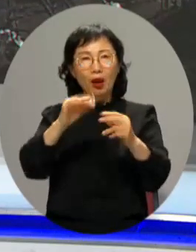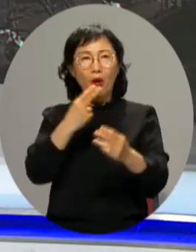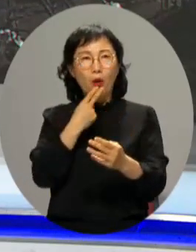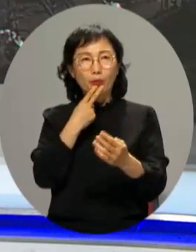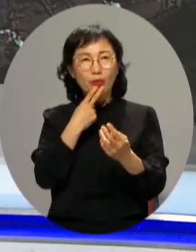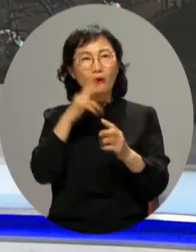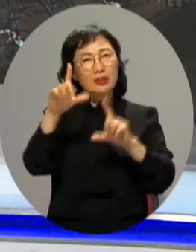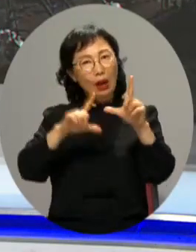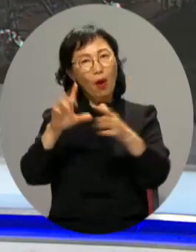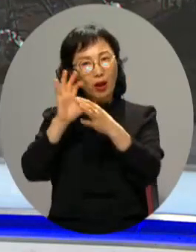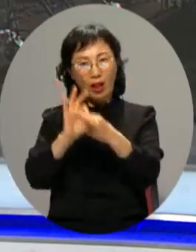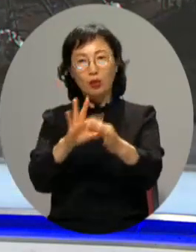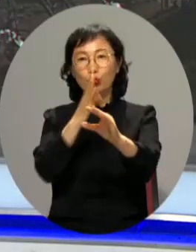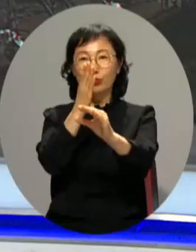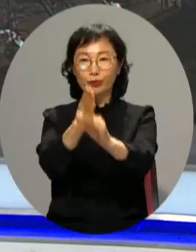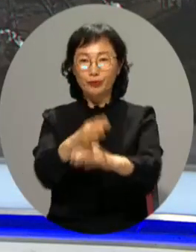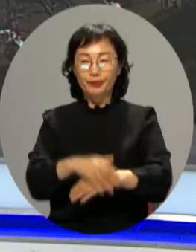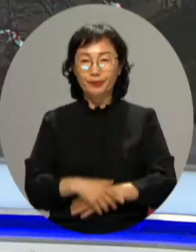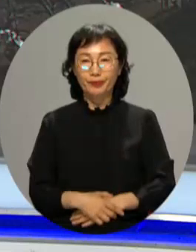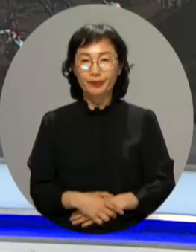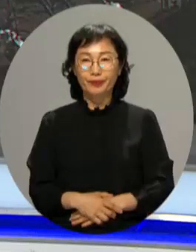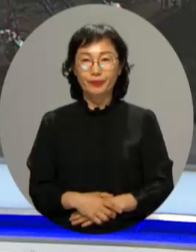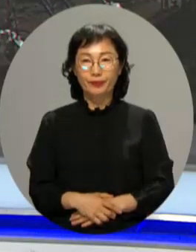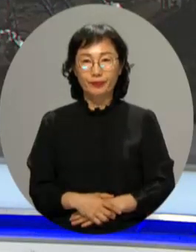있습니다. 정자영 기자가 취재했습니다.